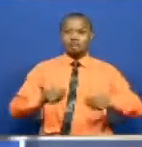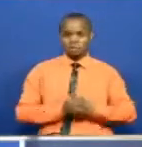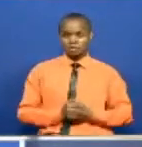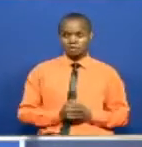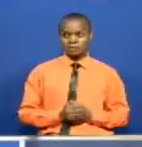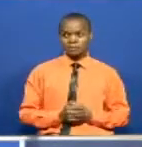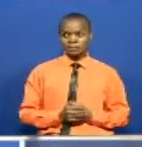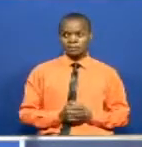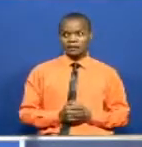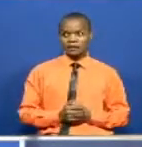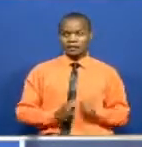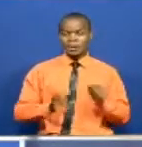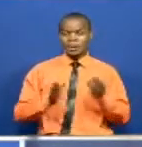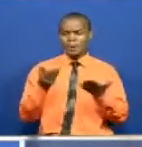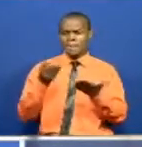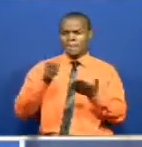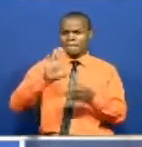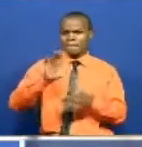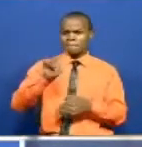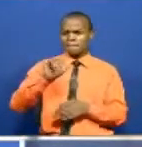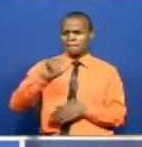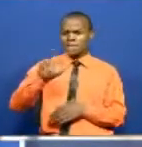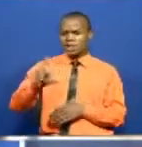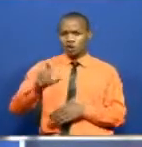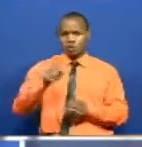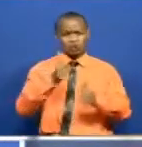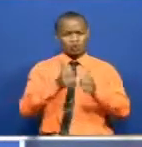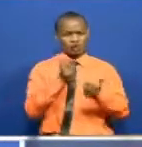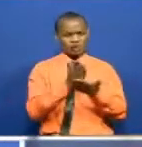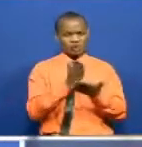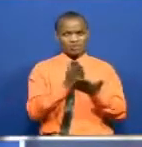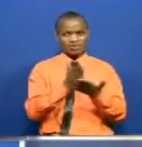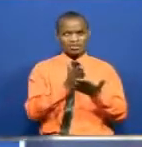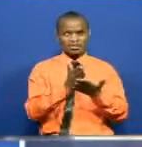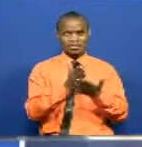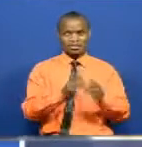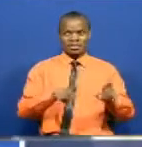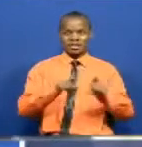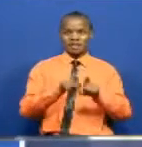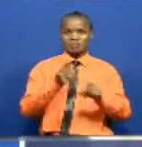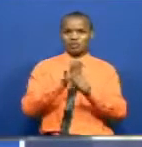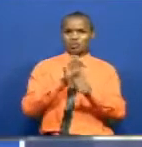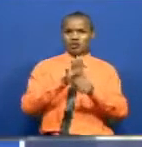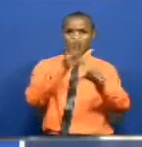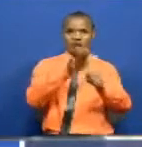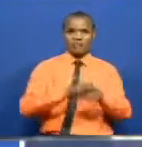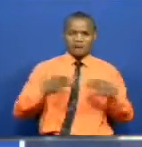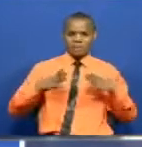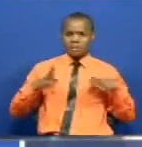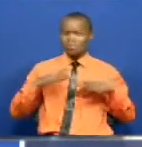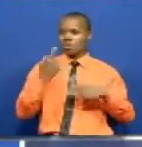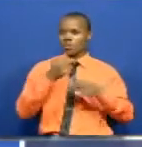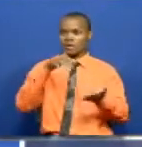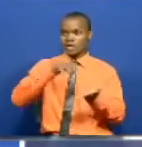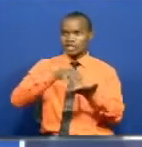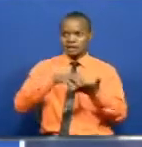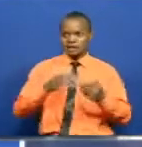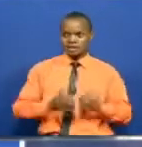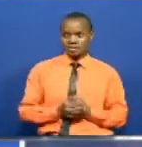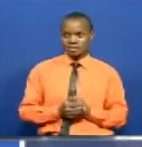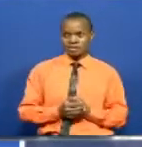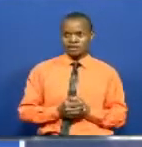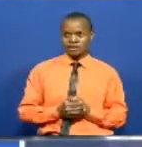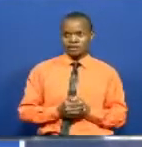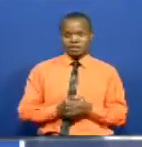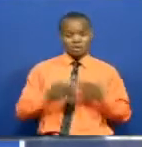ile dhamana imepeanwa, ni dhamana kama ni kama kuwanyima wale walioshtakiwa. Wale ni watu wa